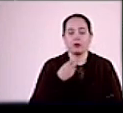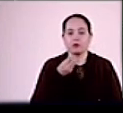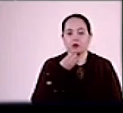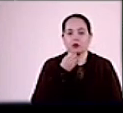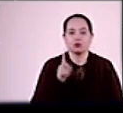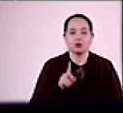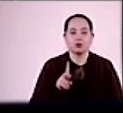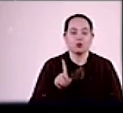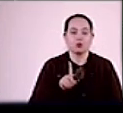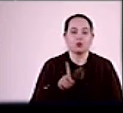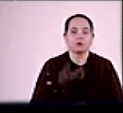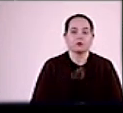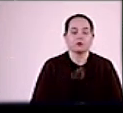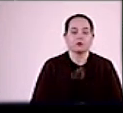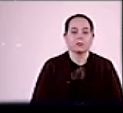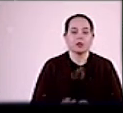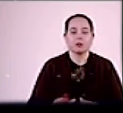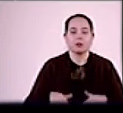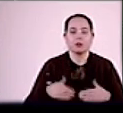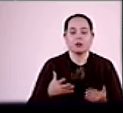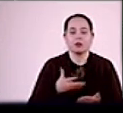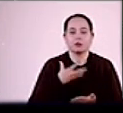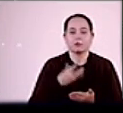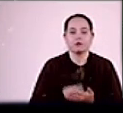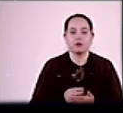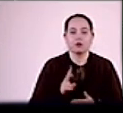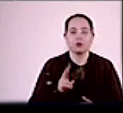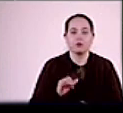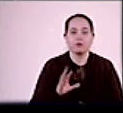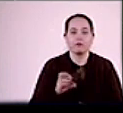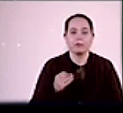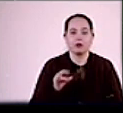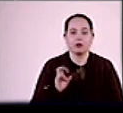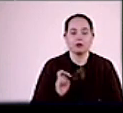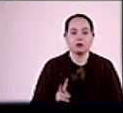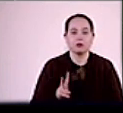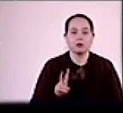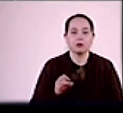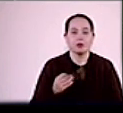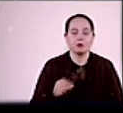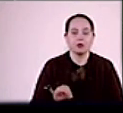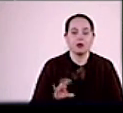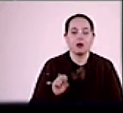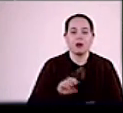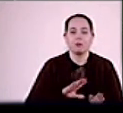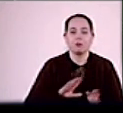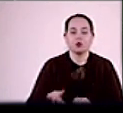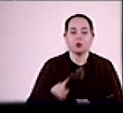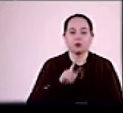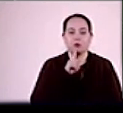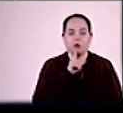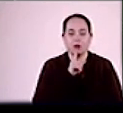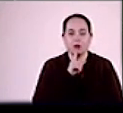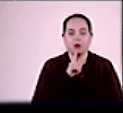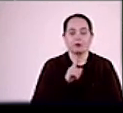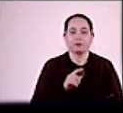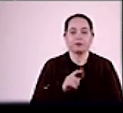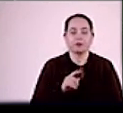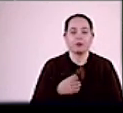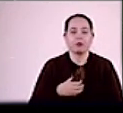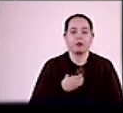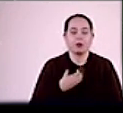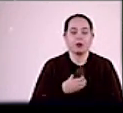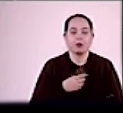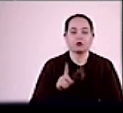есть что-нибудь сладкое. Предлагает свой кофейник, кремни, а потом замолкает,